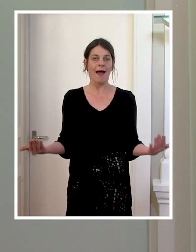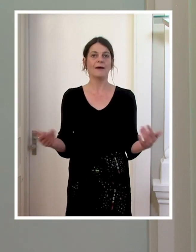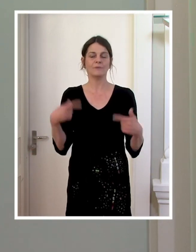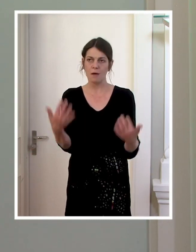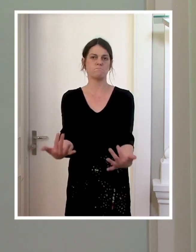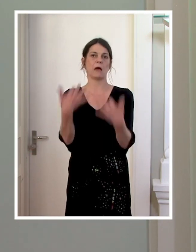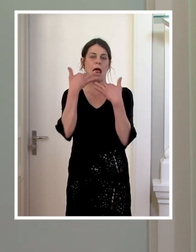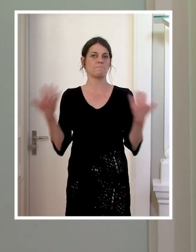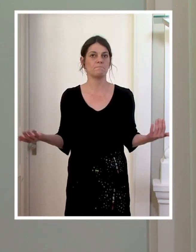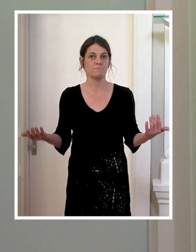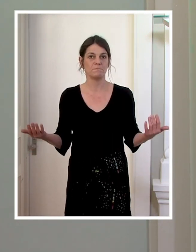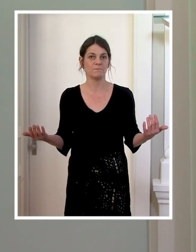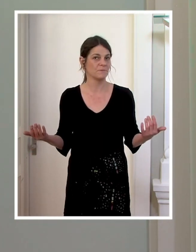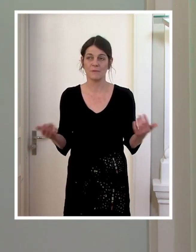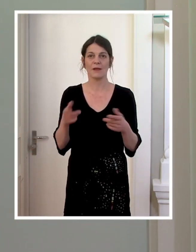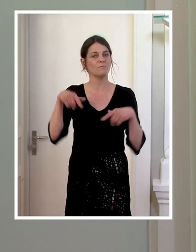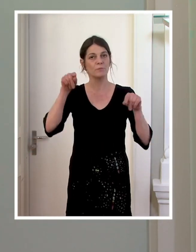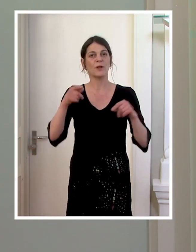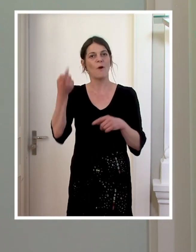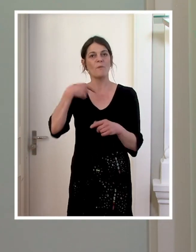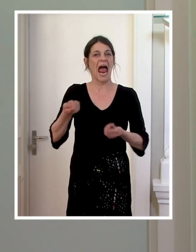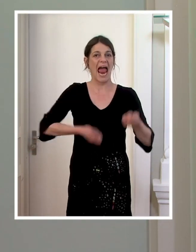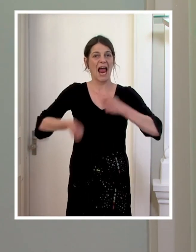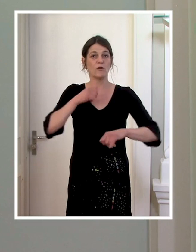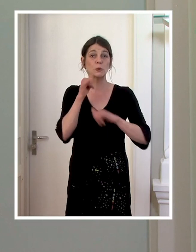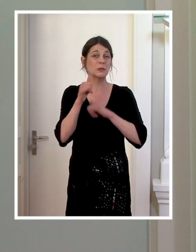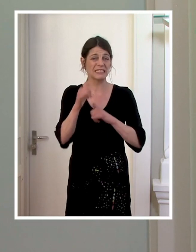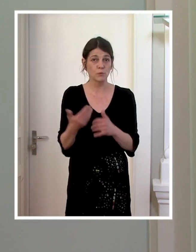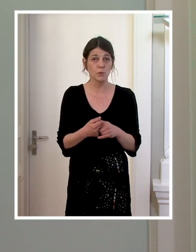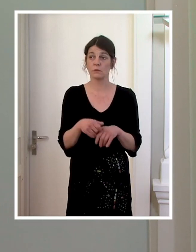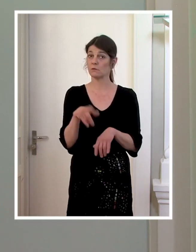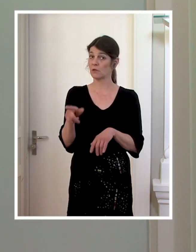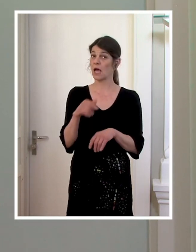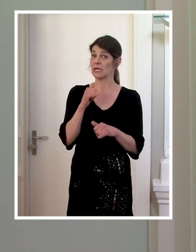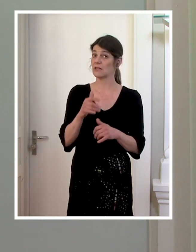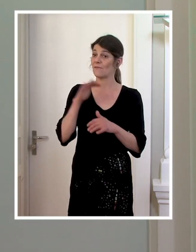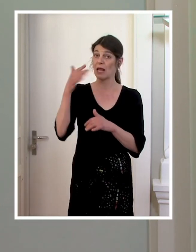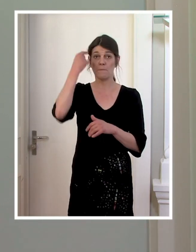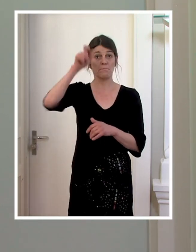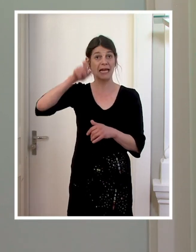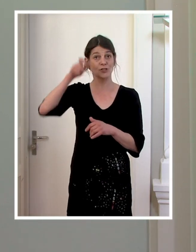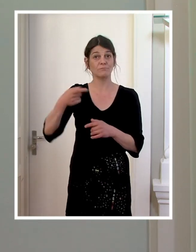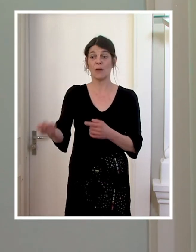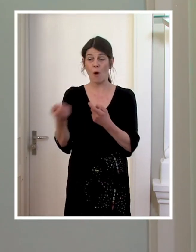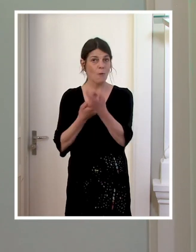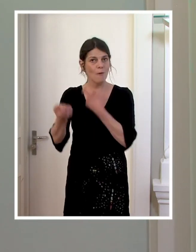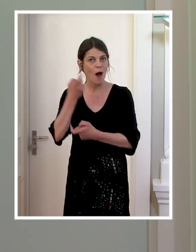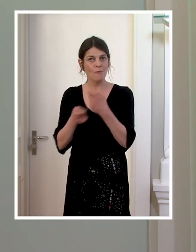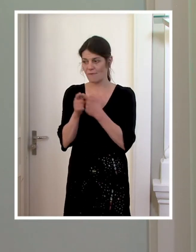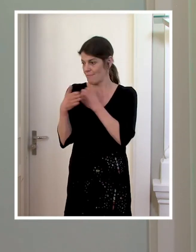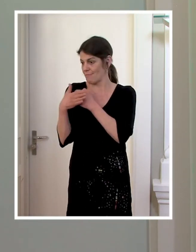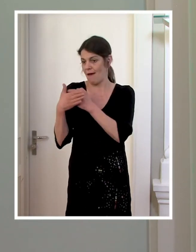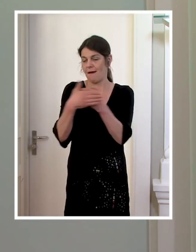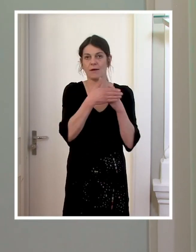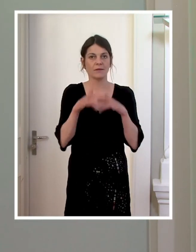hier einen einkaufstourismus erleben der nicht nur die menschen viele menschen nahe zusammen bringt sondern eben auch